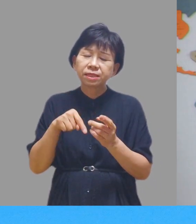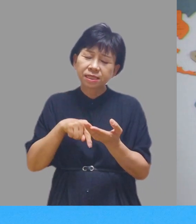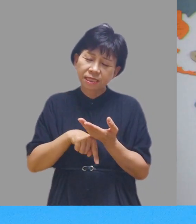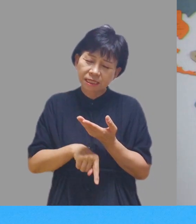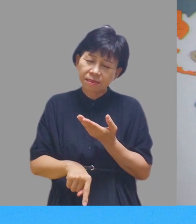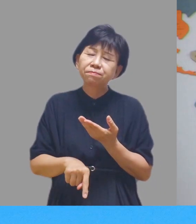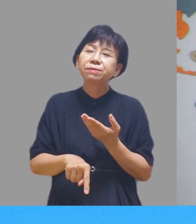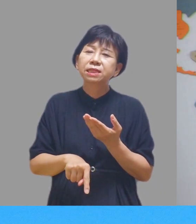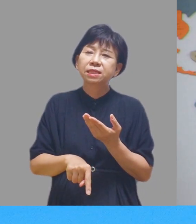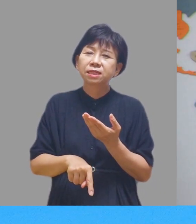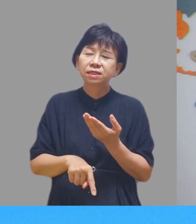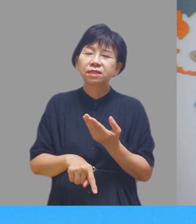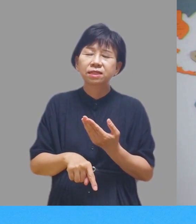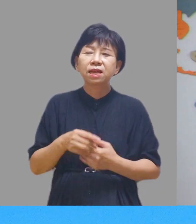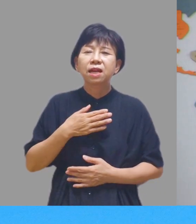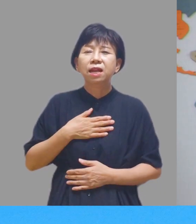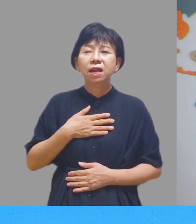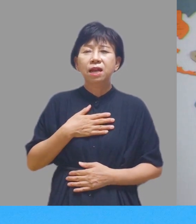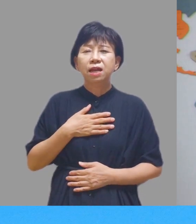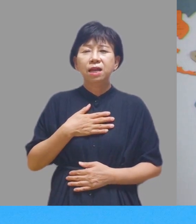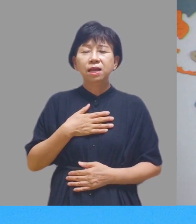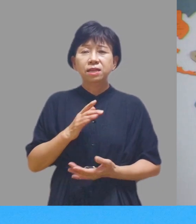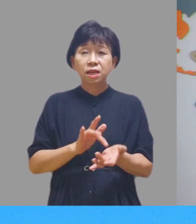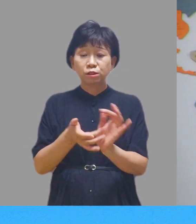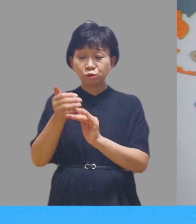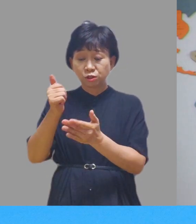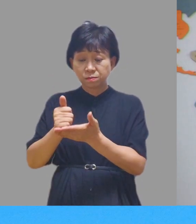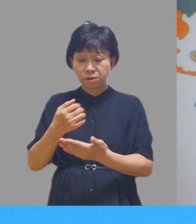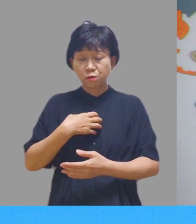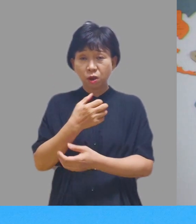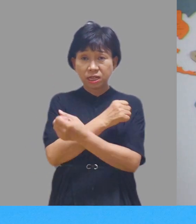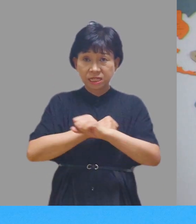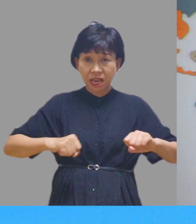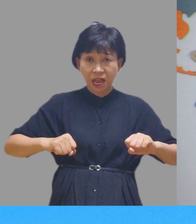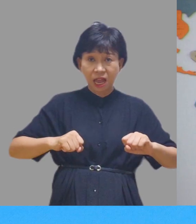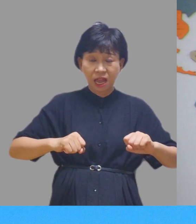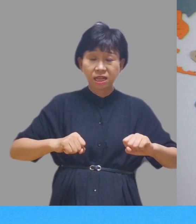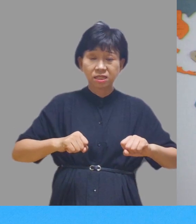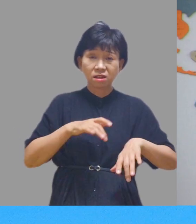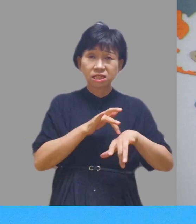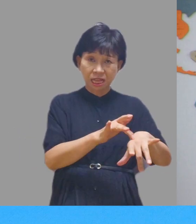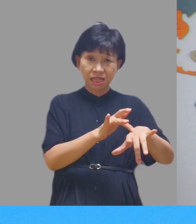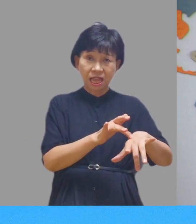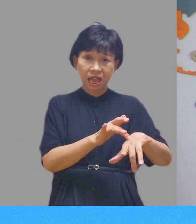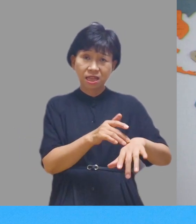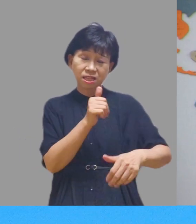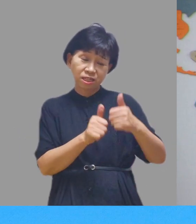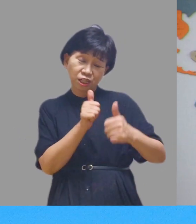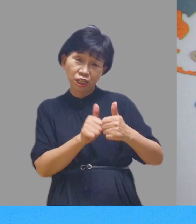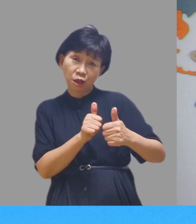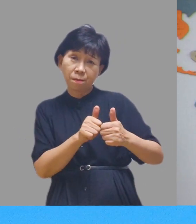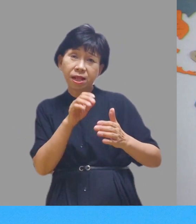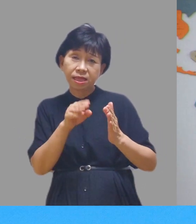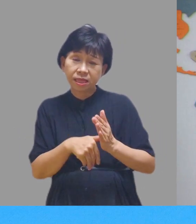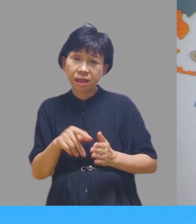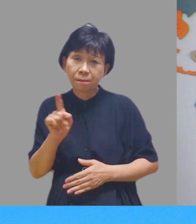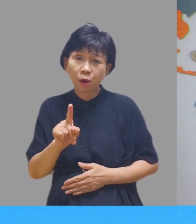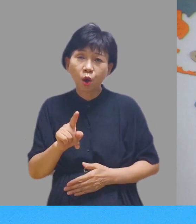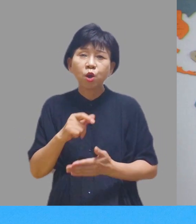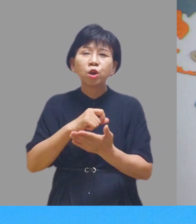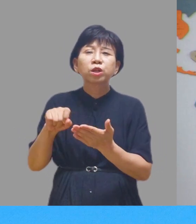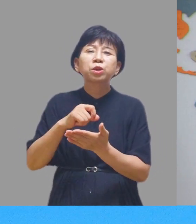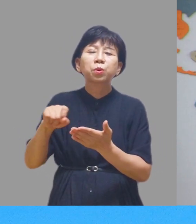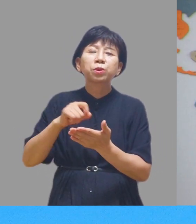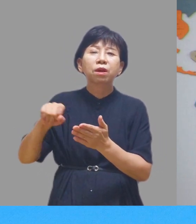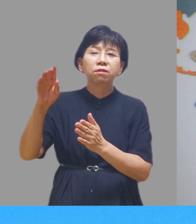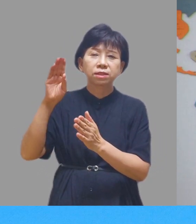깊이 보관하는 거죠. 예수님께서도 광야에서 사탄의 시험을 받으셨을 때 3번 모두 기록되었으되라는